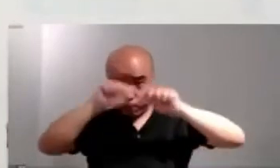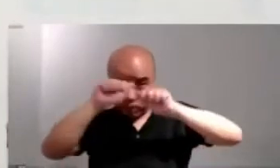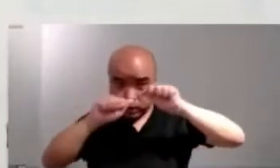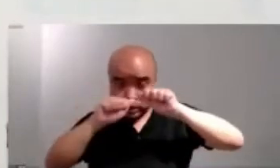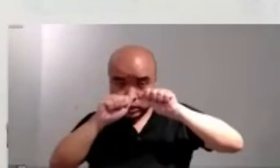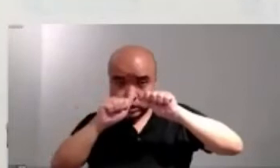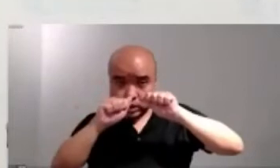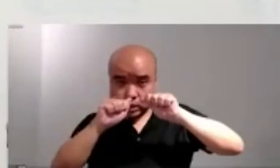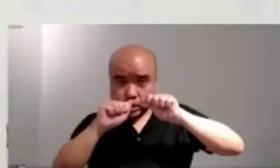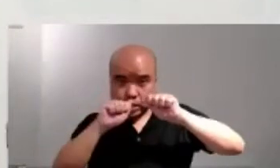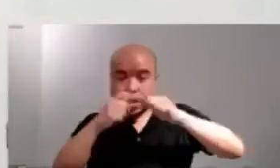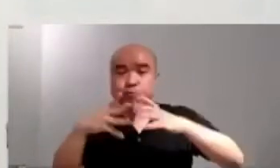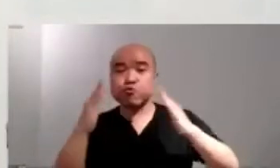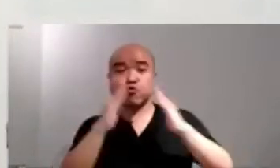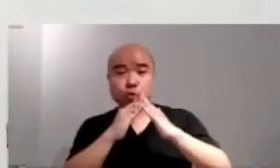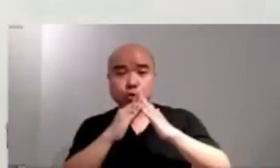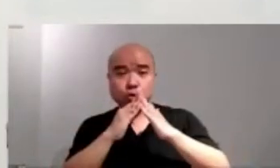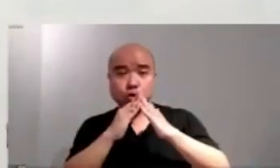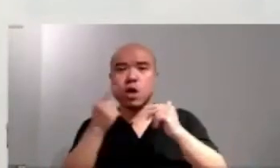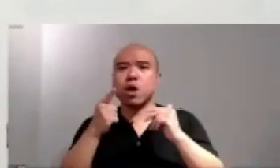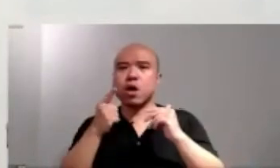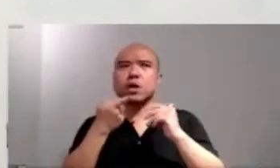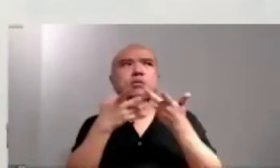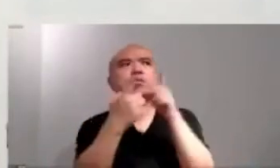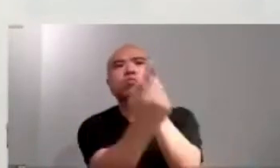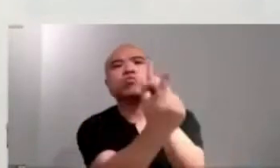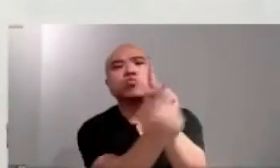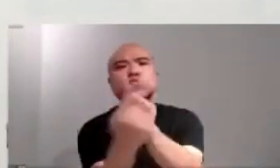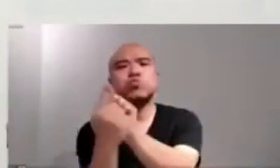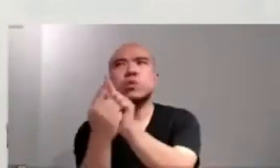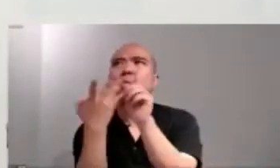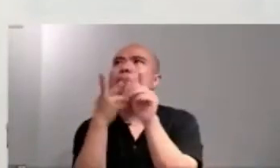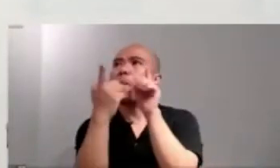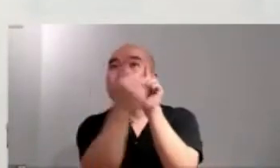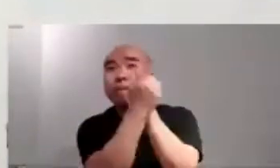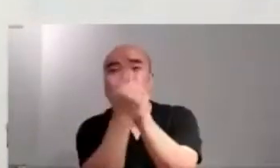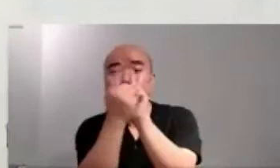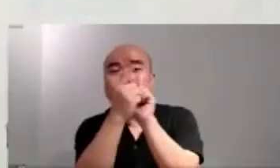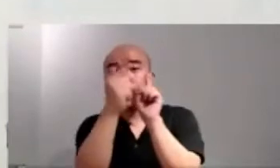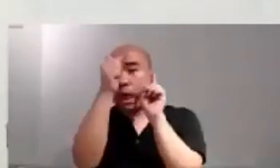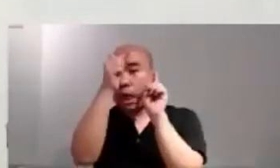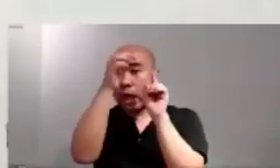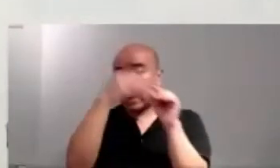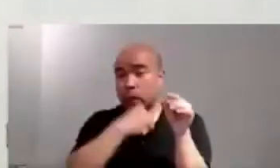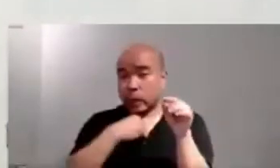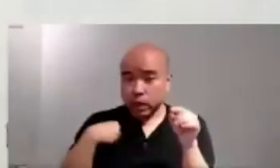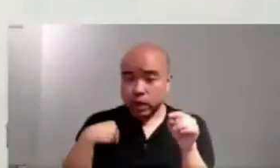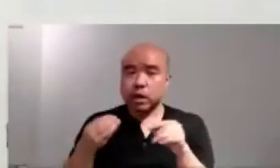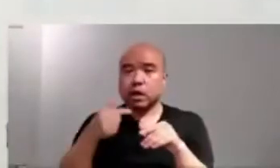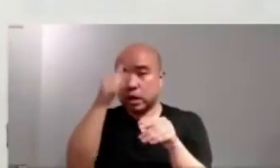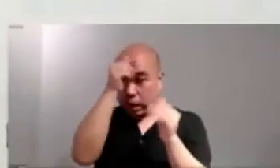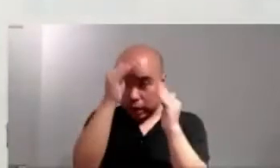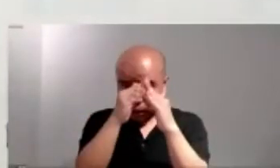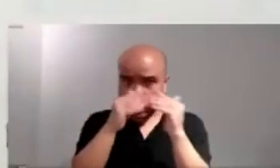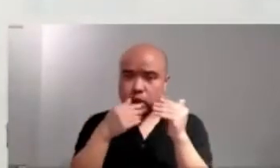所咧，其實佢哋從來都冇真係對住個客噶嘛，佢哋通常對醫生啊、醫院啊咁樣噶嘛。咁但係因為今年咧，檢